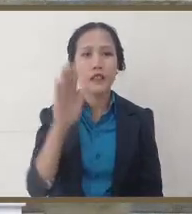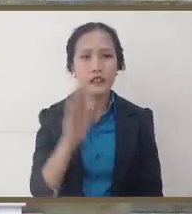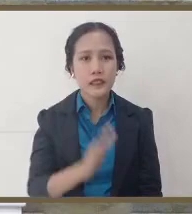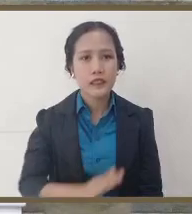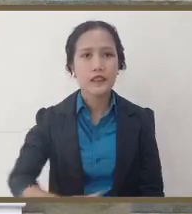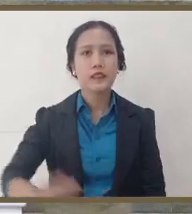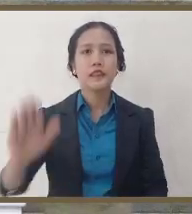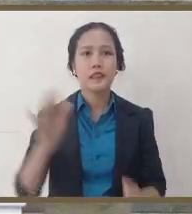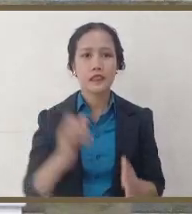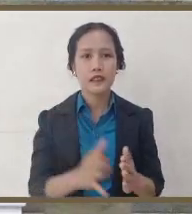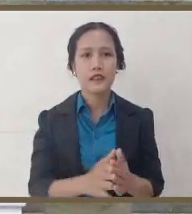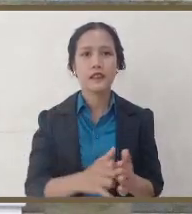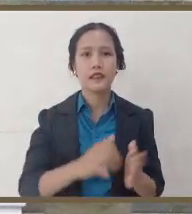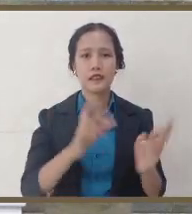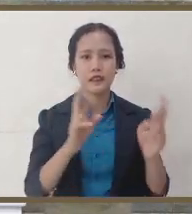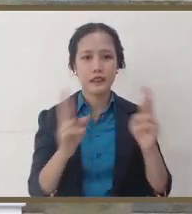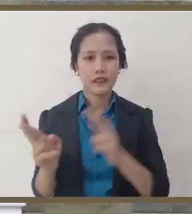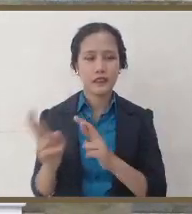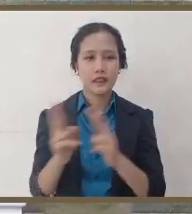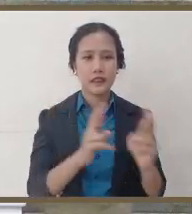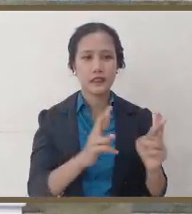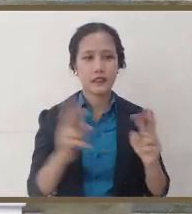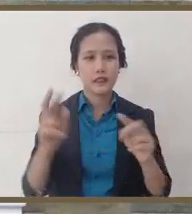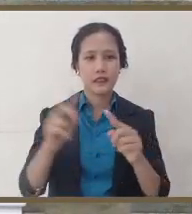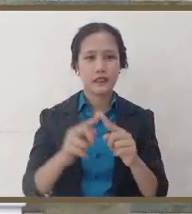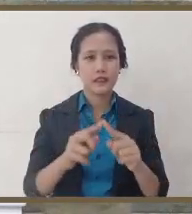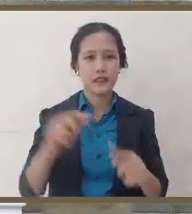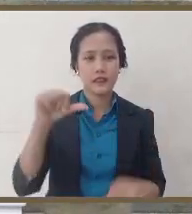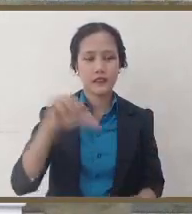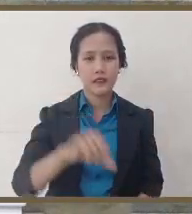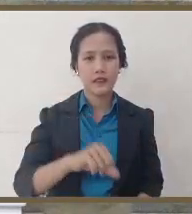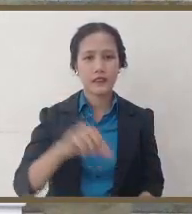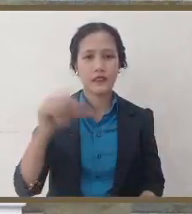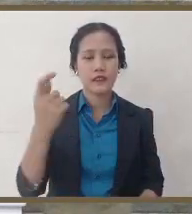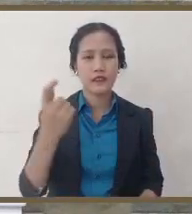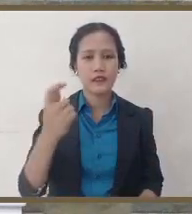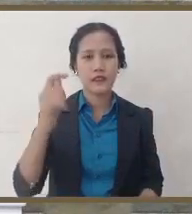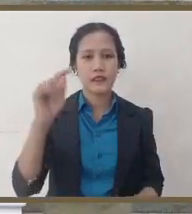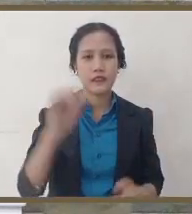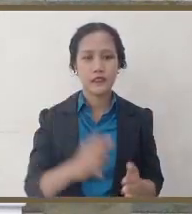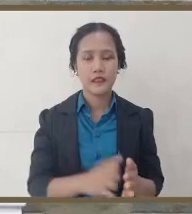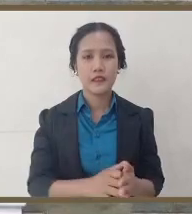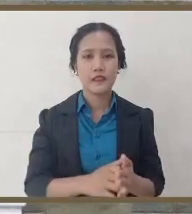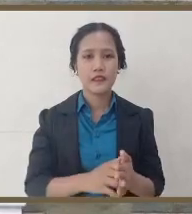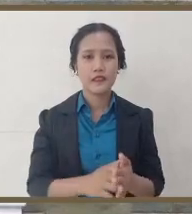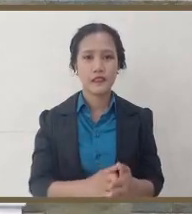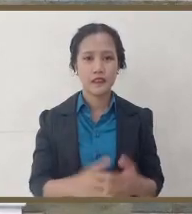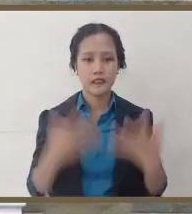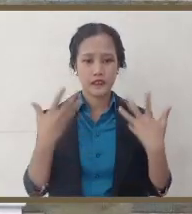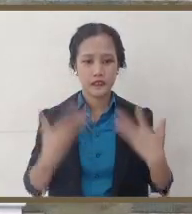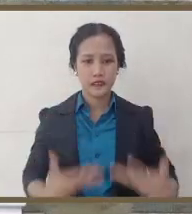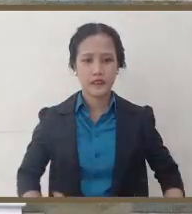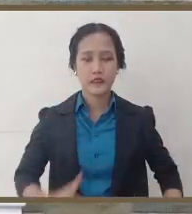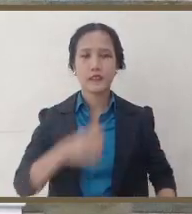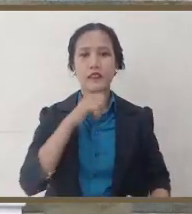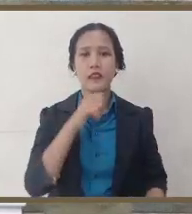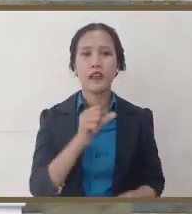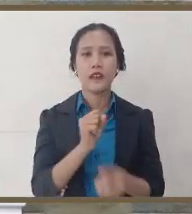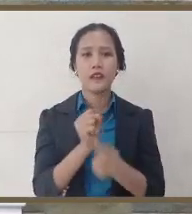kailanman hanggang katapusan, ang pananalig niya'y di mag-iiba.